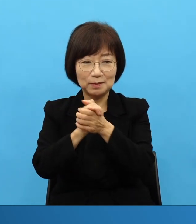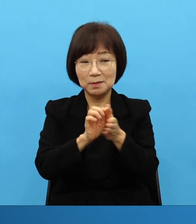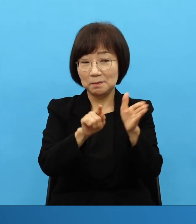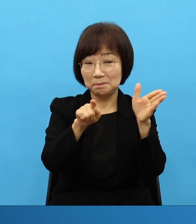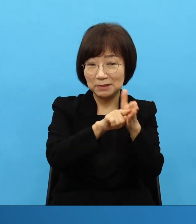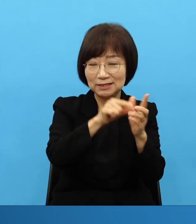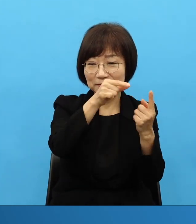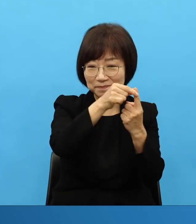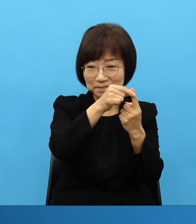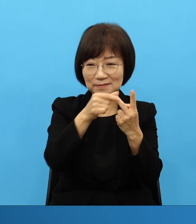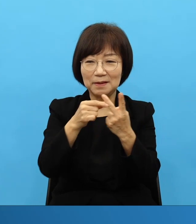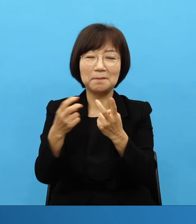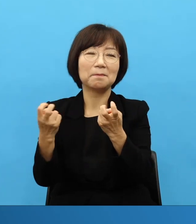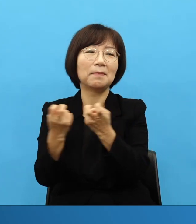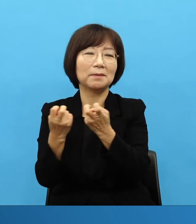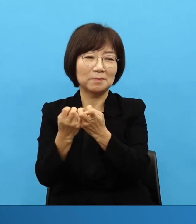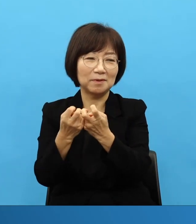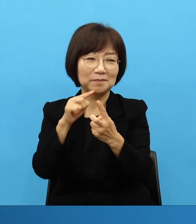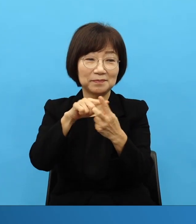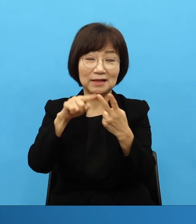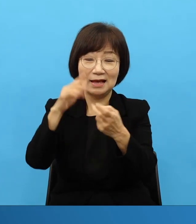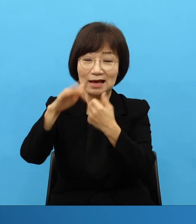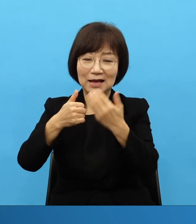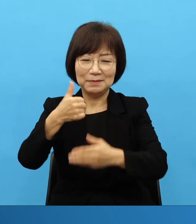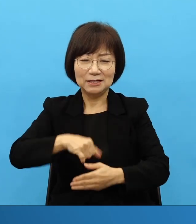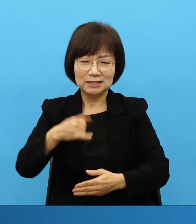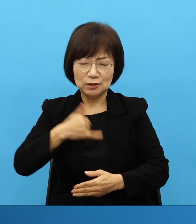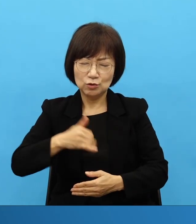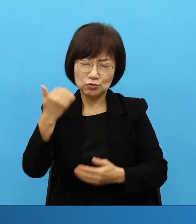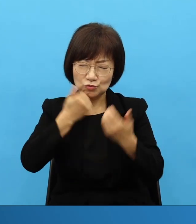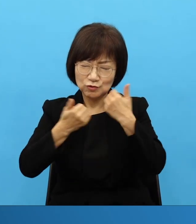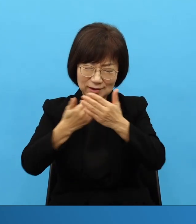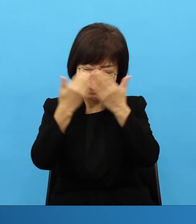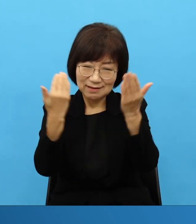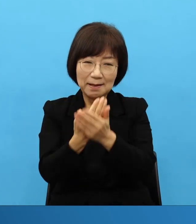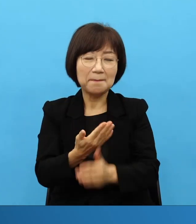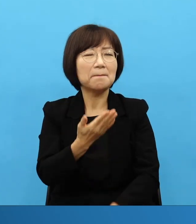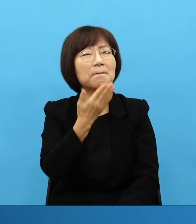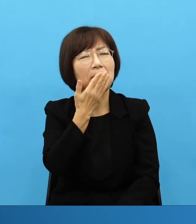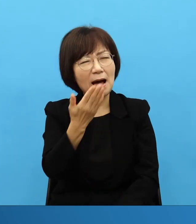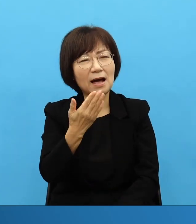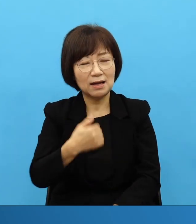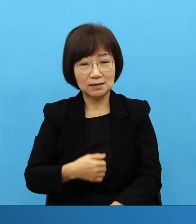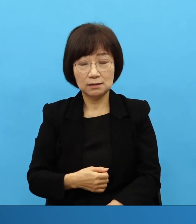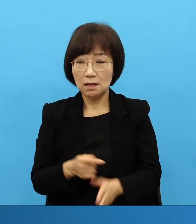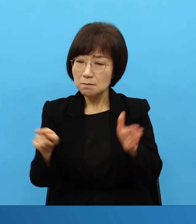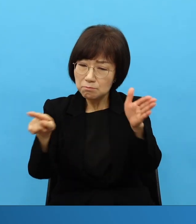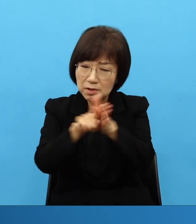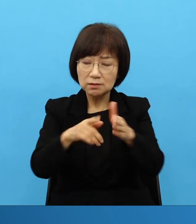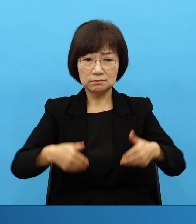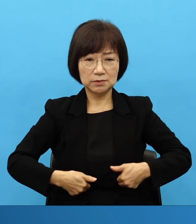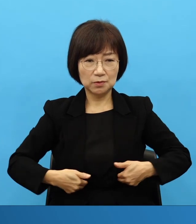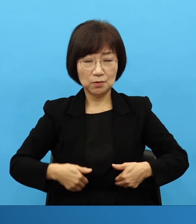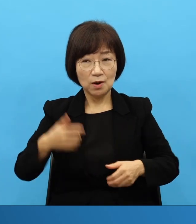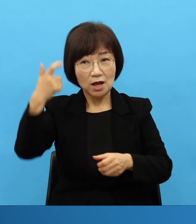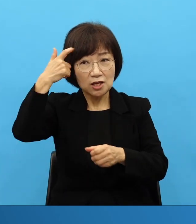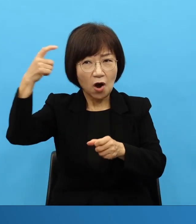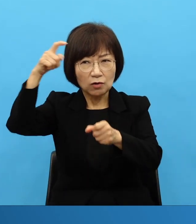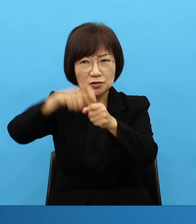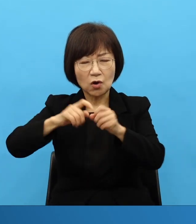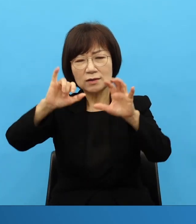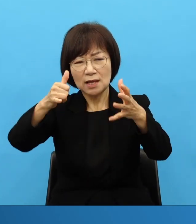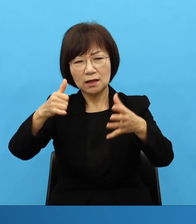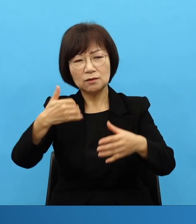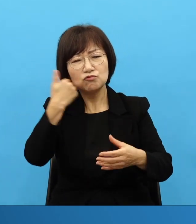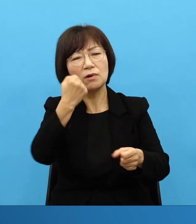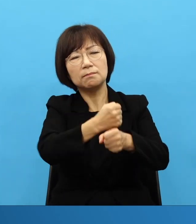하나님의 자녀는 누구나 할 수 있는 걸 준 겁니다. If you're children of God, this has been given to you so that you 믿으라는 can do 겁니다. it. But you have to 영적 believe. 세계는 만들 수 없어요. 믿으라는 This 겁니다.